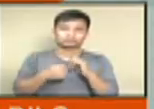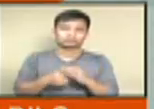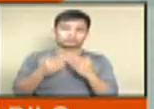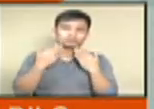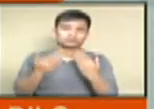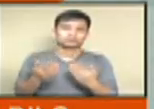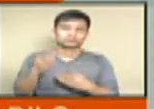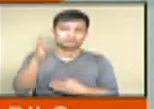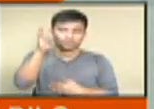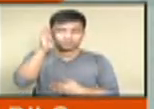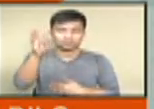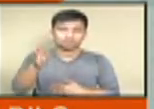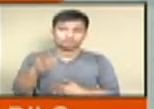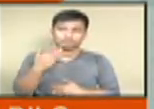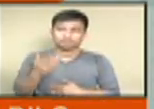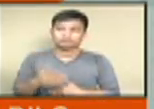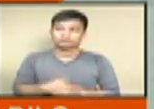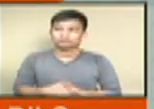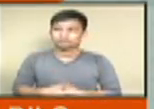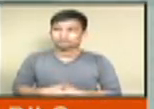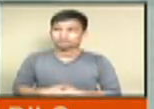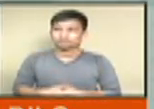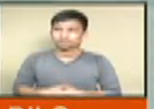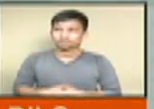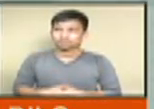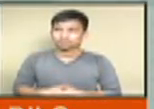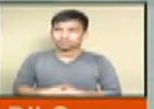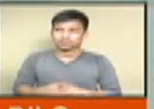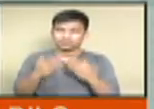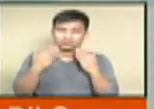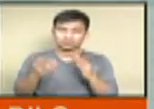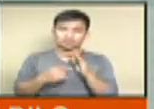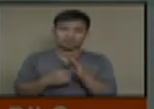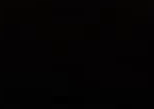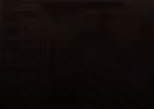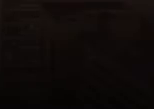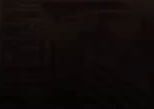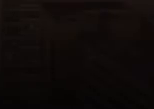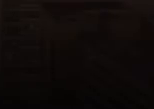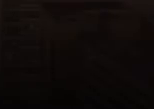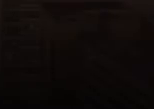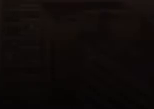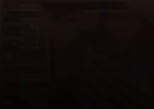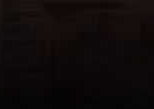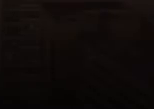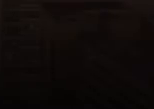Sir Benji. Ah. Salamat din po, Idol. Sir Benji, sobrang thank you. Magandang tanghali po sa inyo.